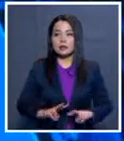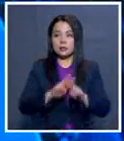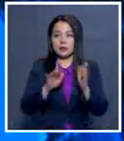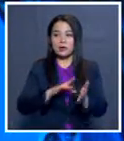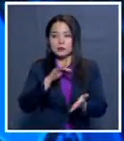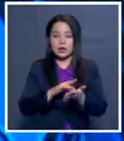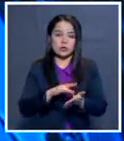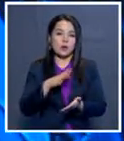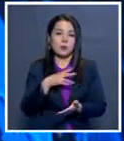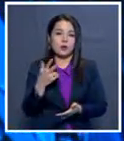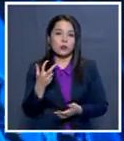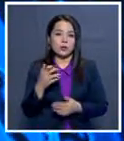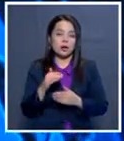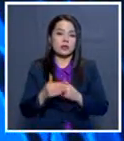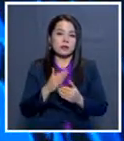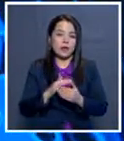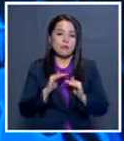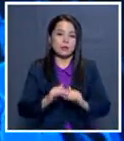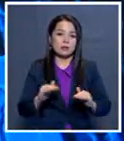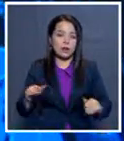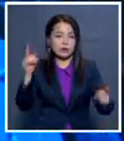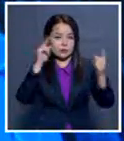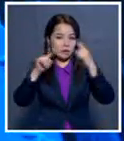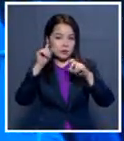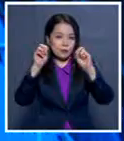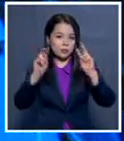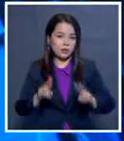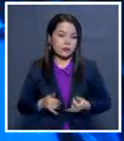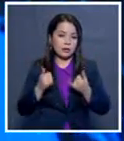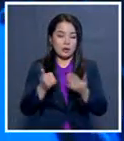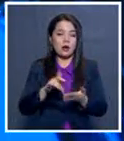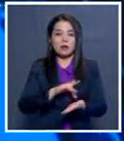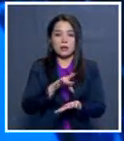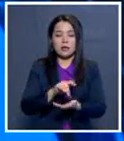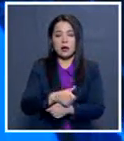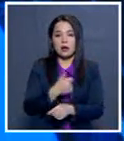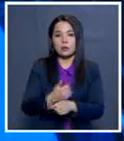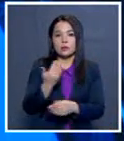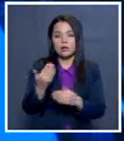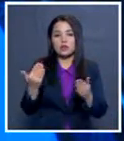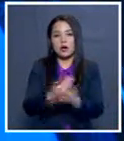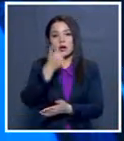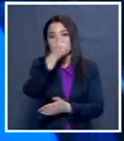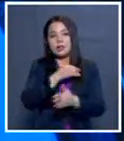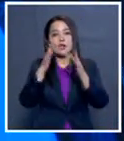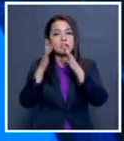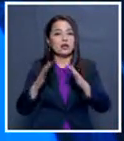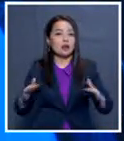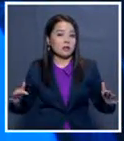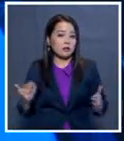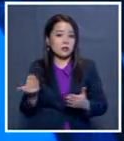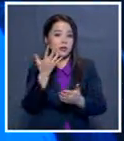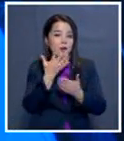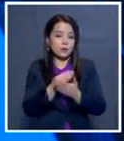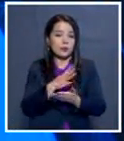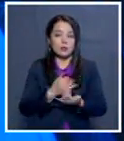Астана қаласының 300-ден астам бүлдіршіні ертегі әлеміне сапар шекті. Қала әкімінің жаңа жылық шыршасынан алған балалардың әсері ерекше. Аяз ата мен